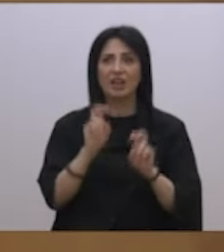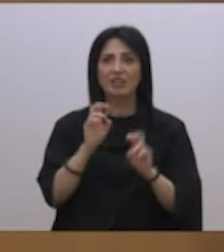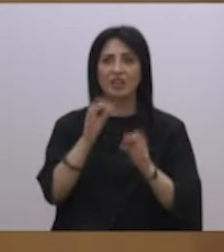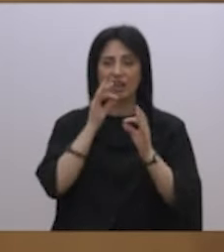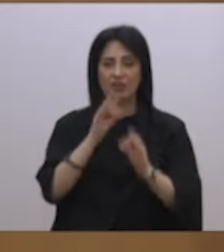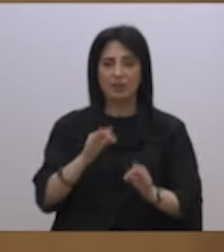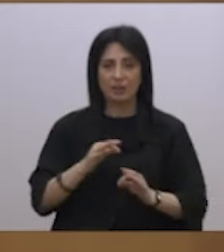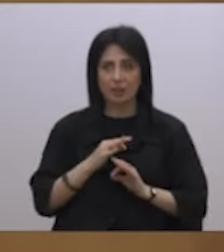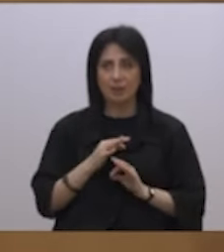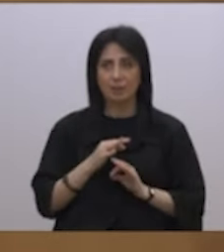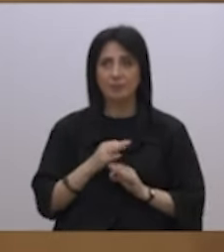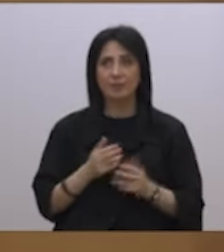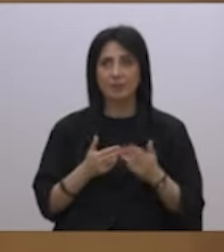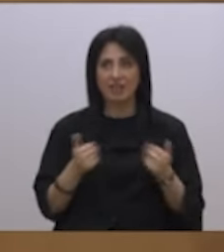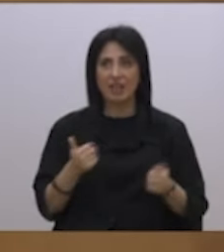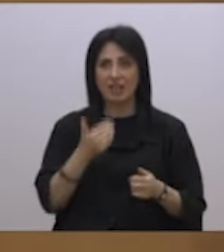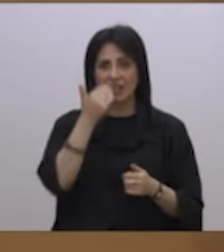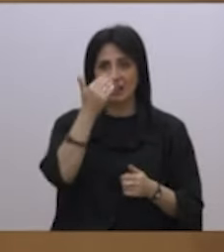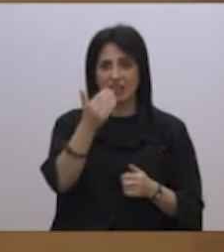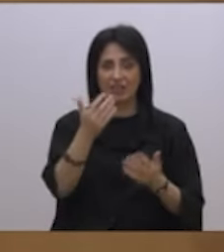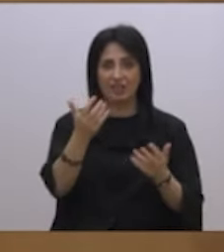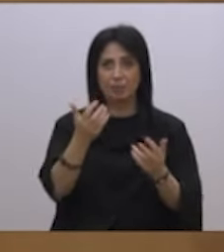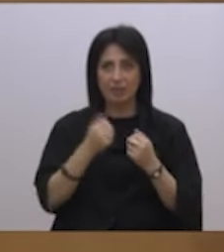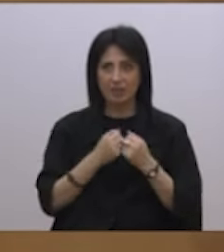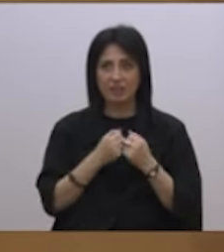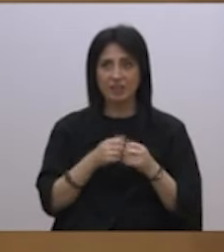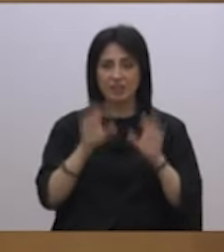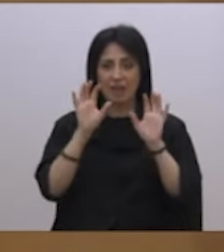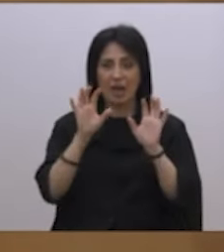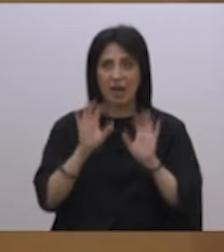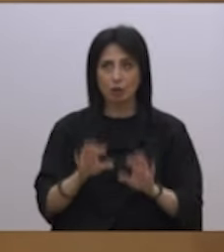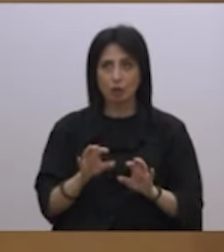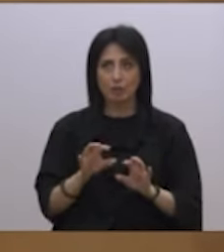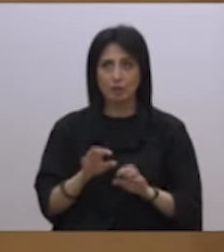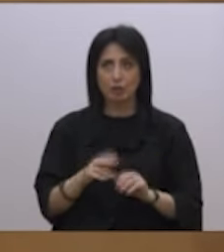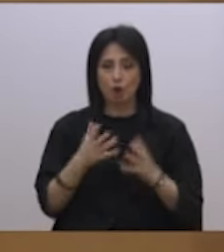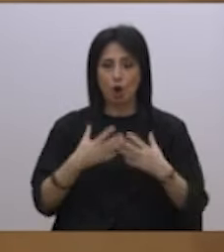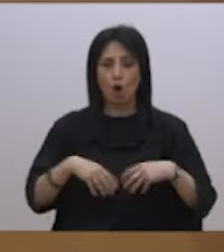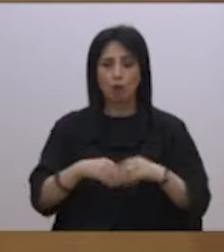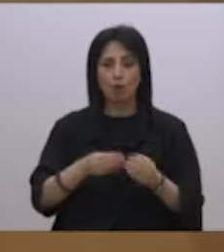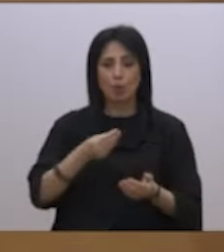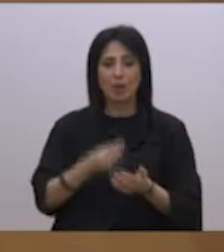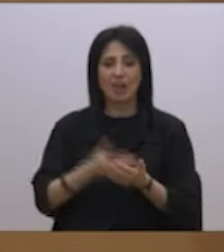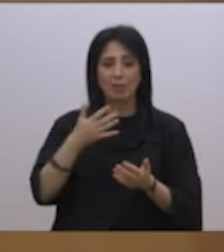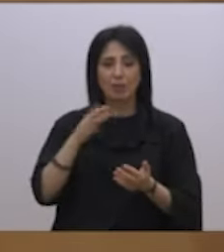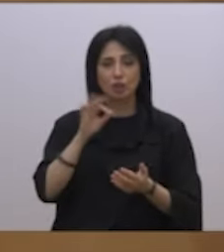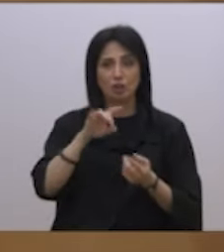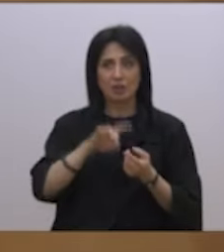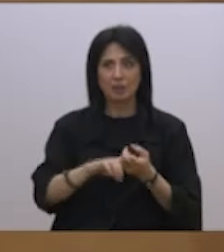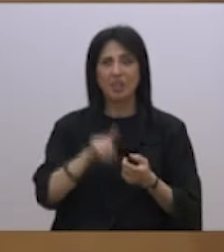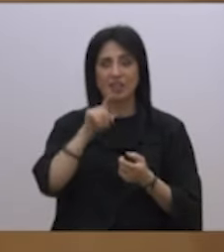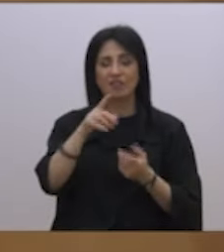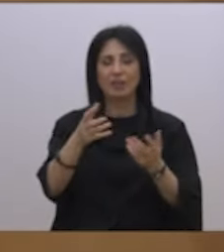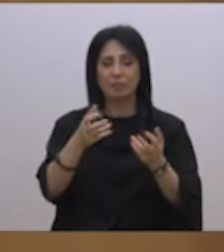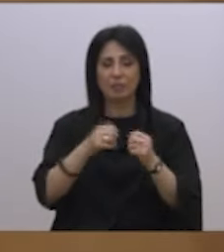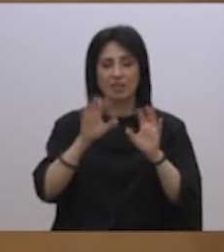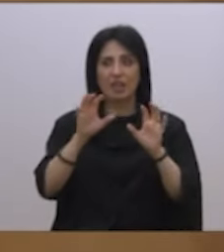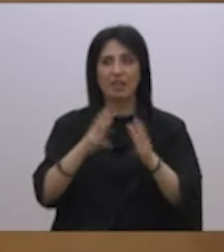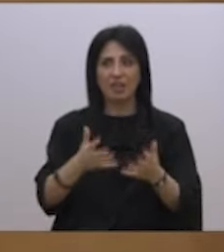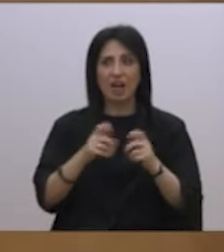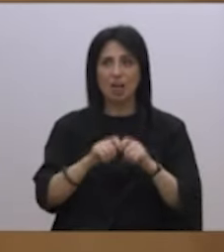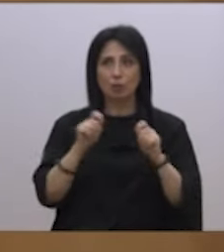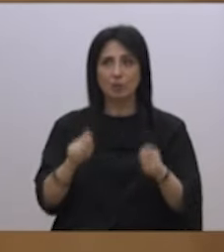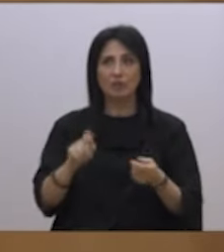გვითხრა: დიახ, თქვენ მიიღებთ კანონს ოჯახური ღირებულებების შესახებ. თქვენ მიიღებთ კანონს